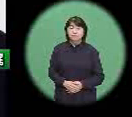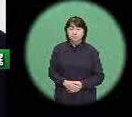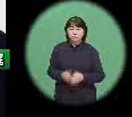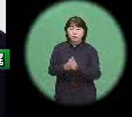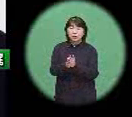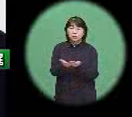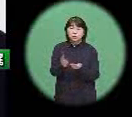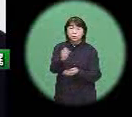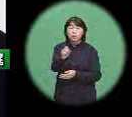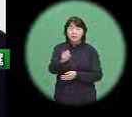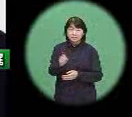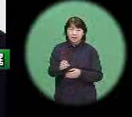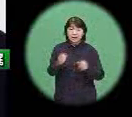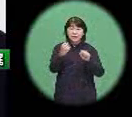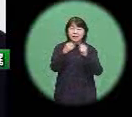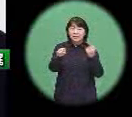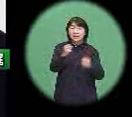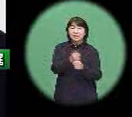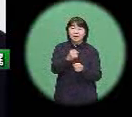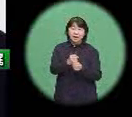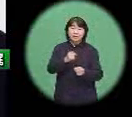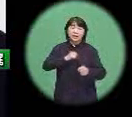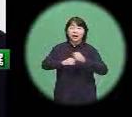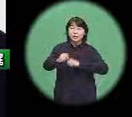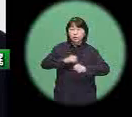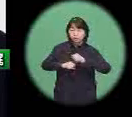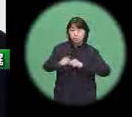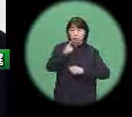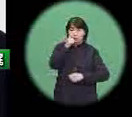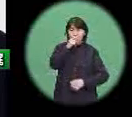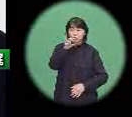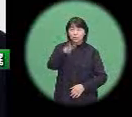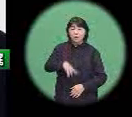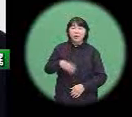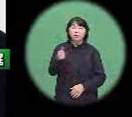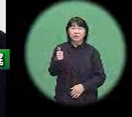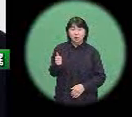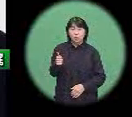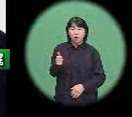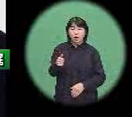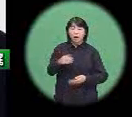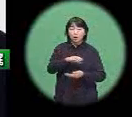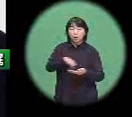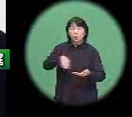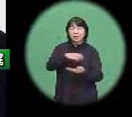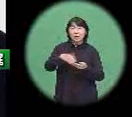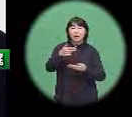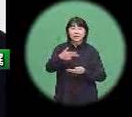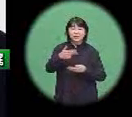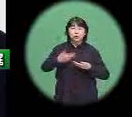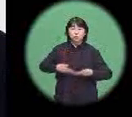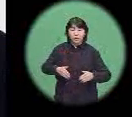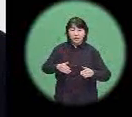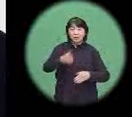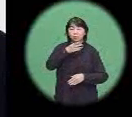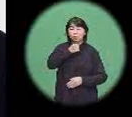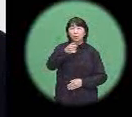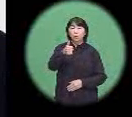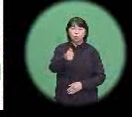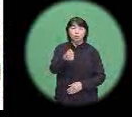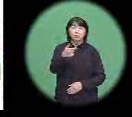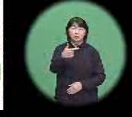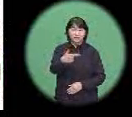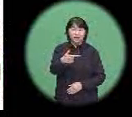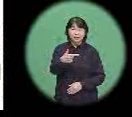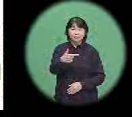小説家、劇作家として活躍する古川英夫さんは、郡山市生まれの56歳。